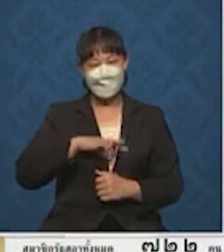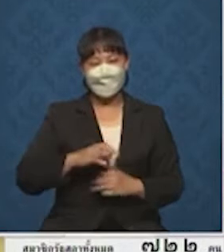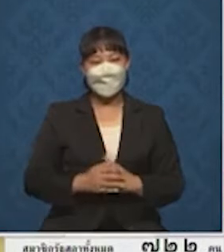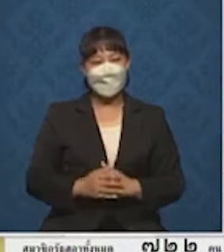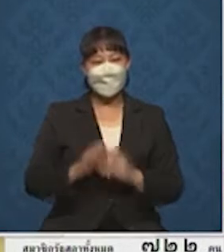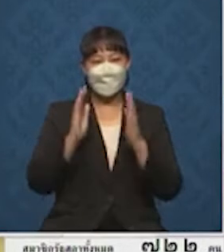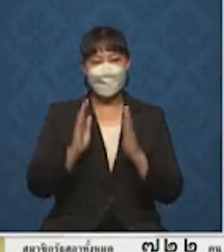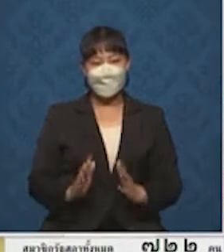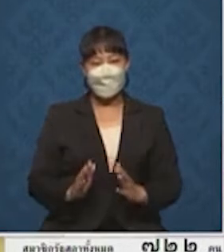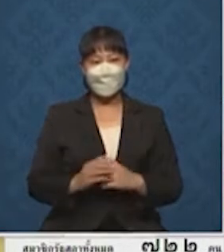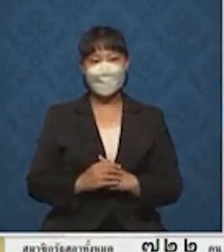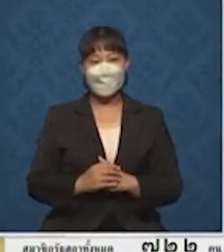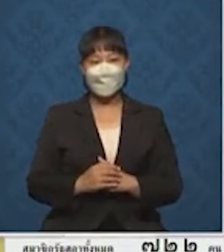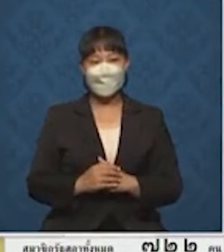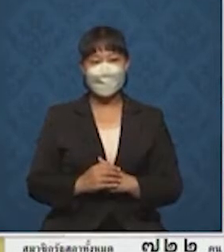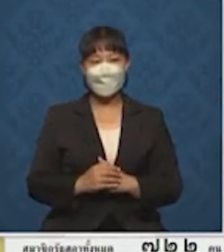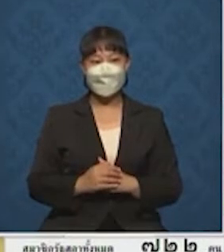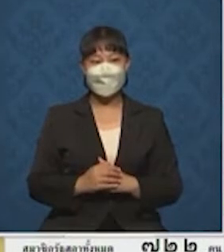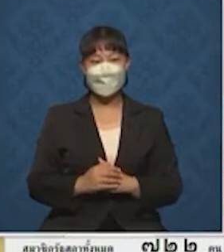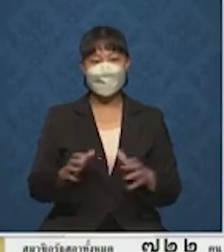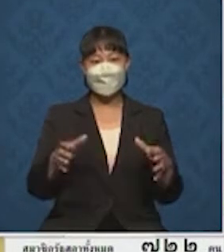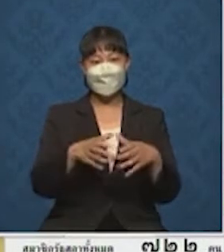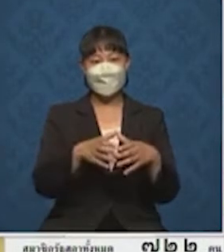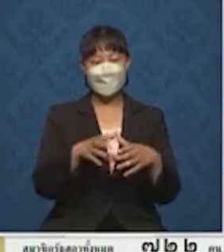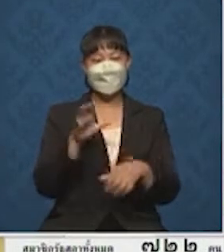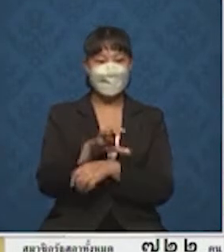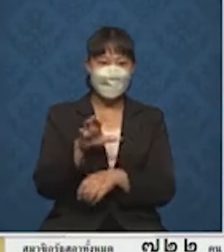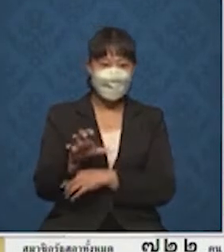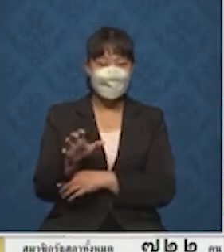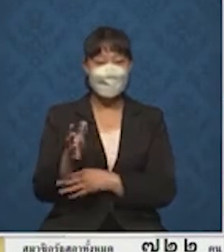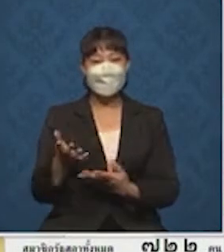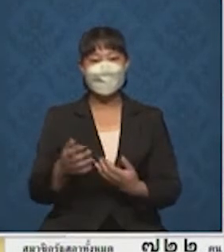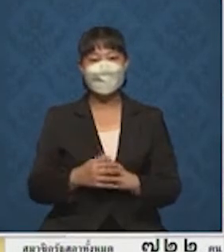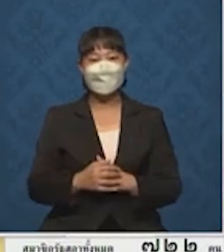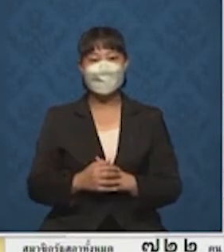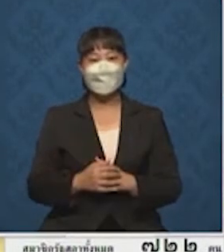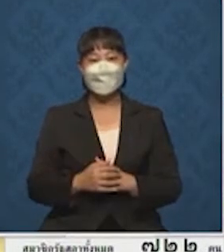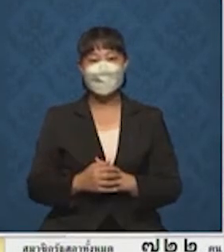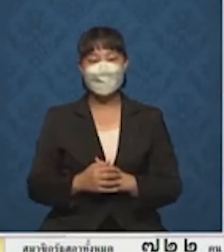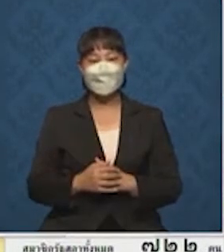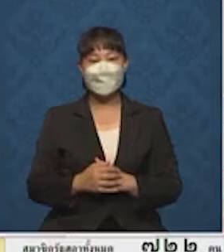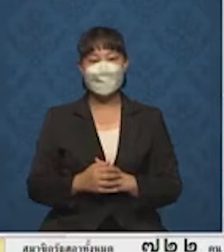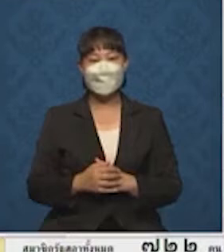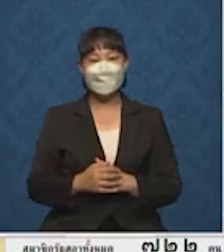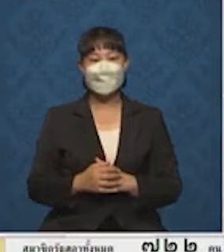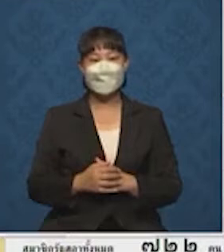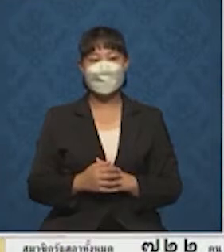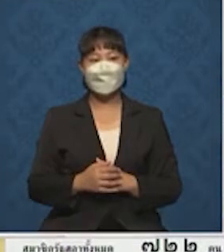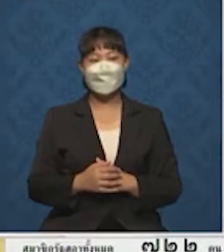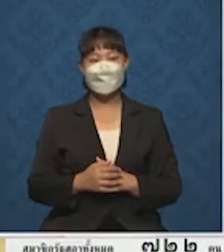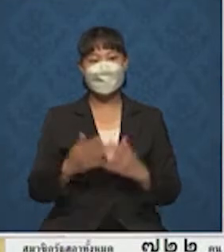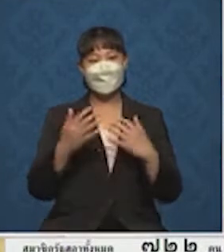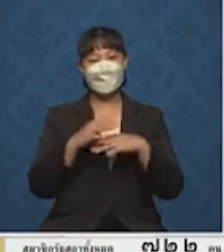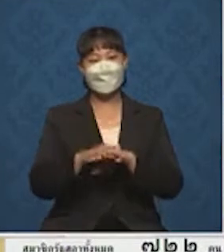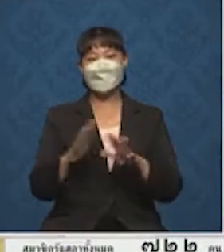ที่ถูกคนอีกมหน่ไปปกคองโดยเขาไมได้มีส่วนร่วมในการปกคองเี่ยเขาจะม